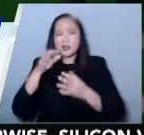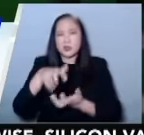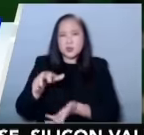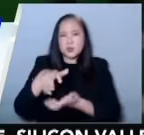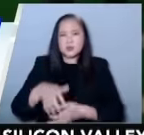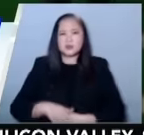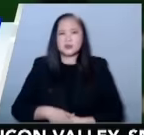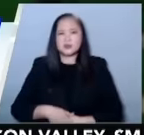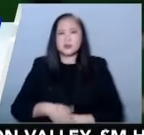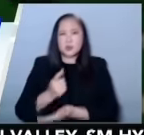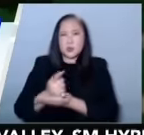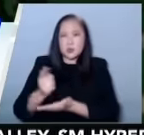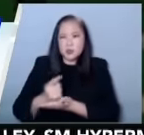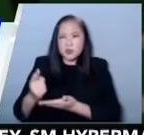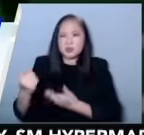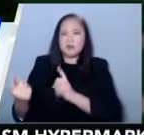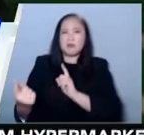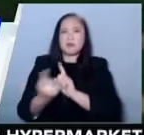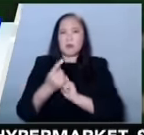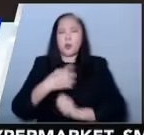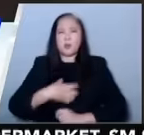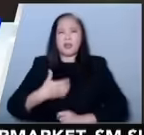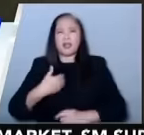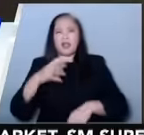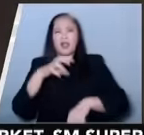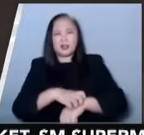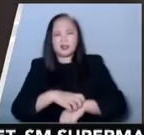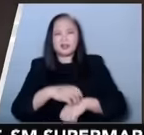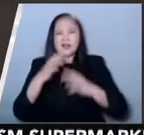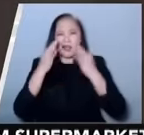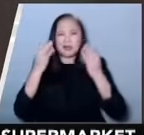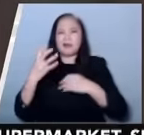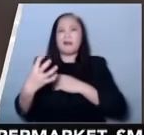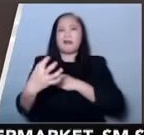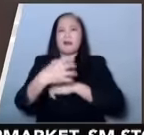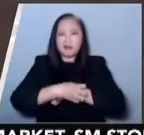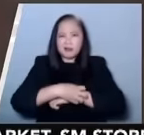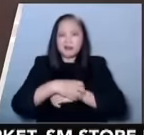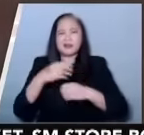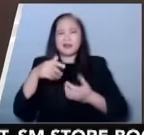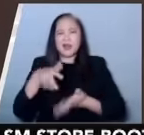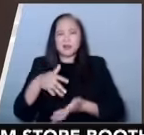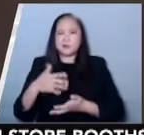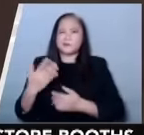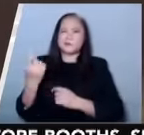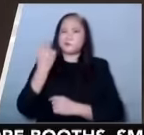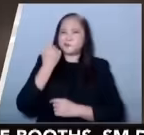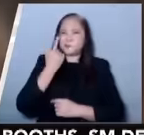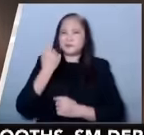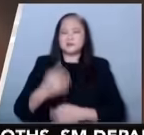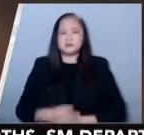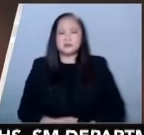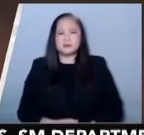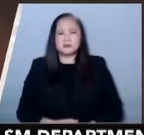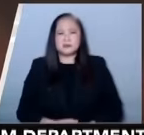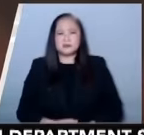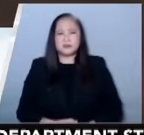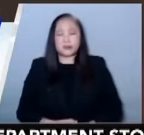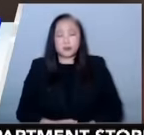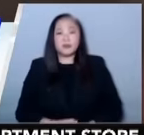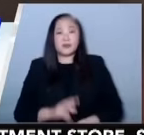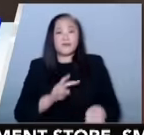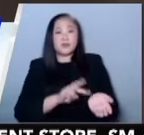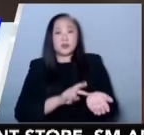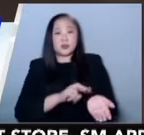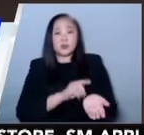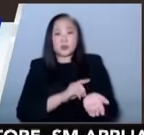pusa, nahagat ng aso. Talagang binabatikos na po kami. Ayon sa veterinaryong si Doc Ferds Resho, posibleng kinain ng